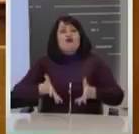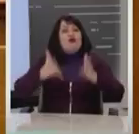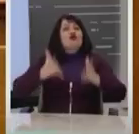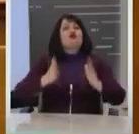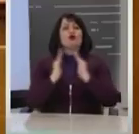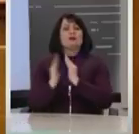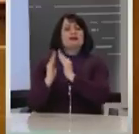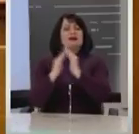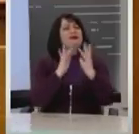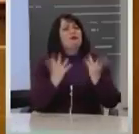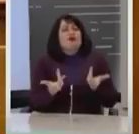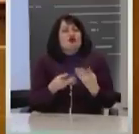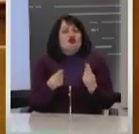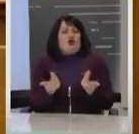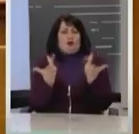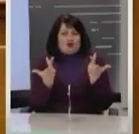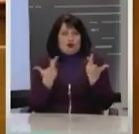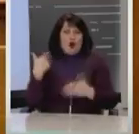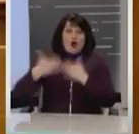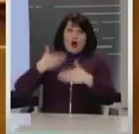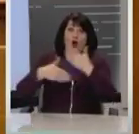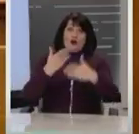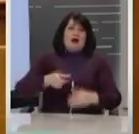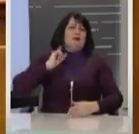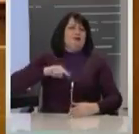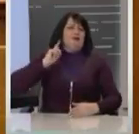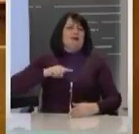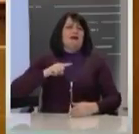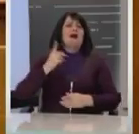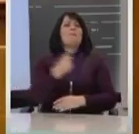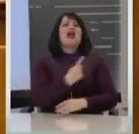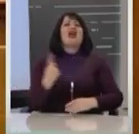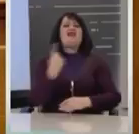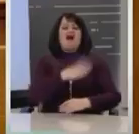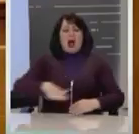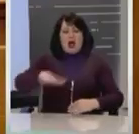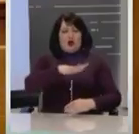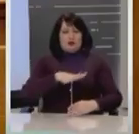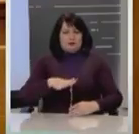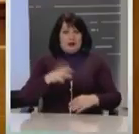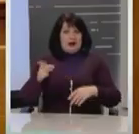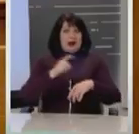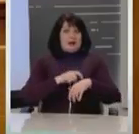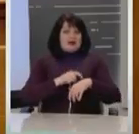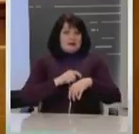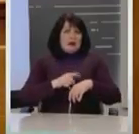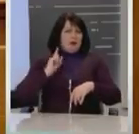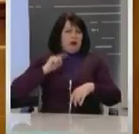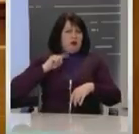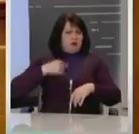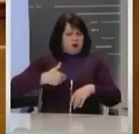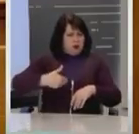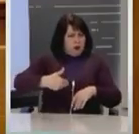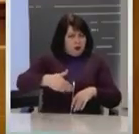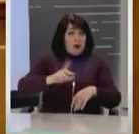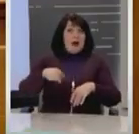Γιατί όταν για δεκαετίες αδιαφορείς απέναντι στη φύση, έρχεται κάποια στιγμή